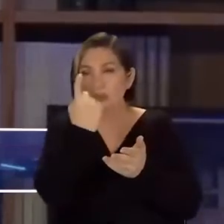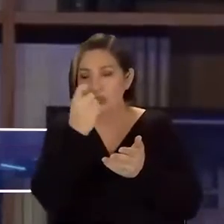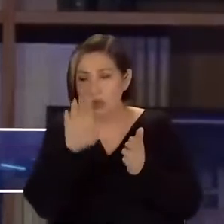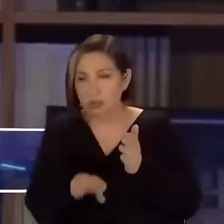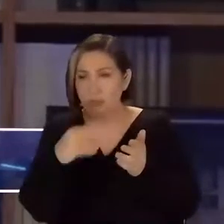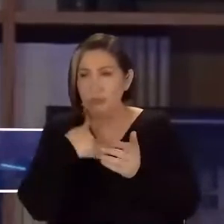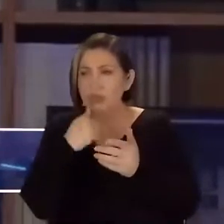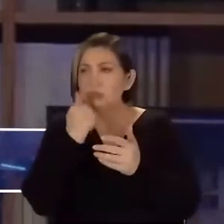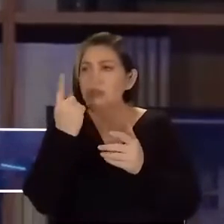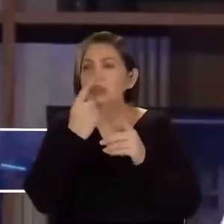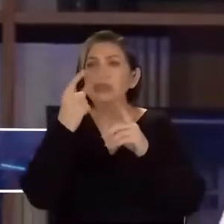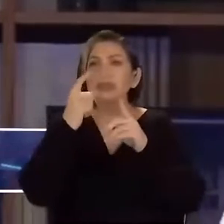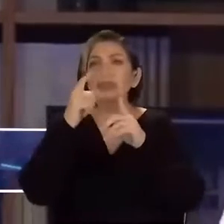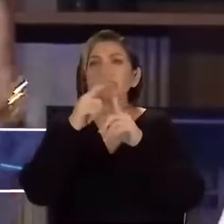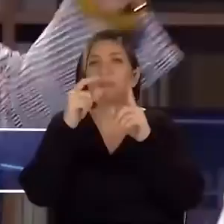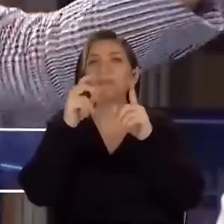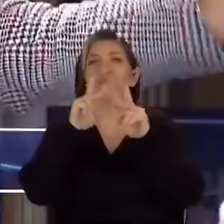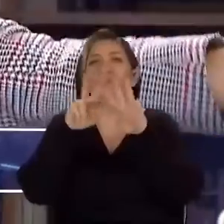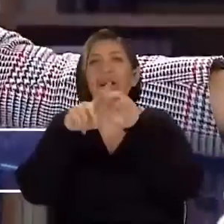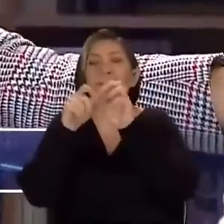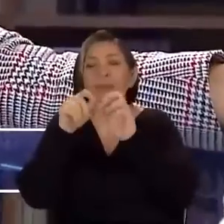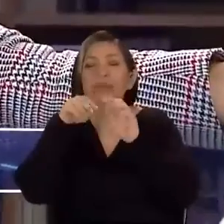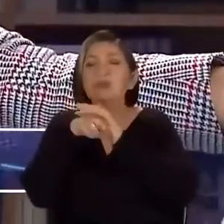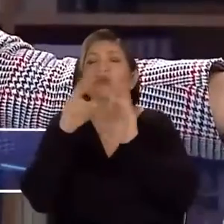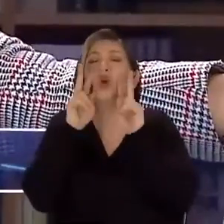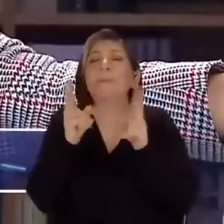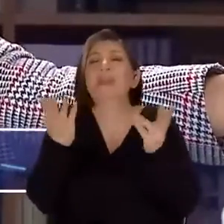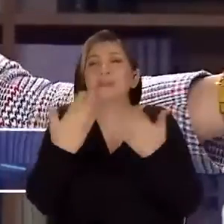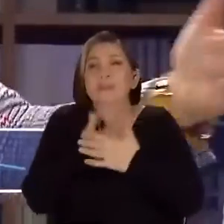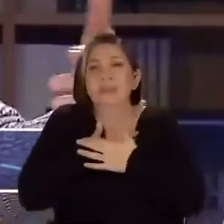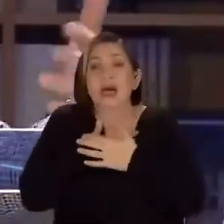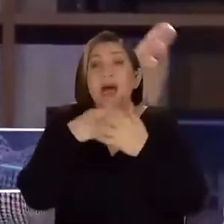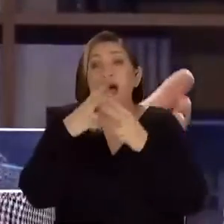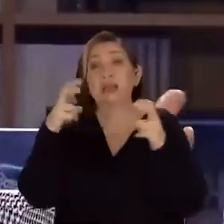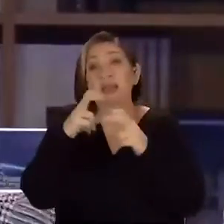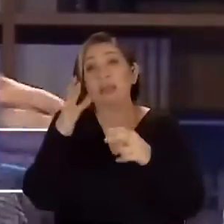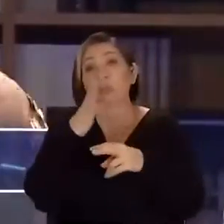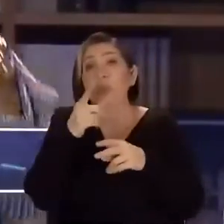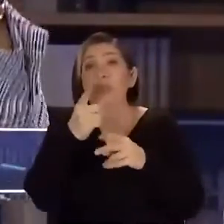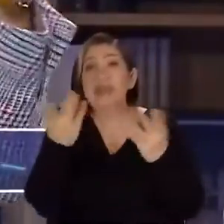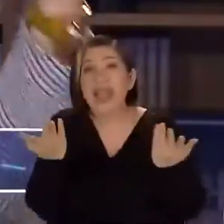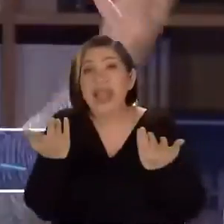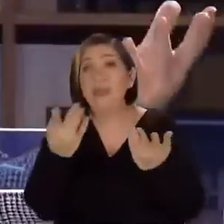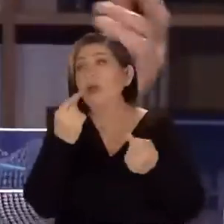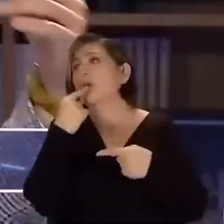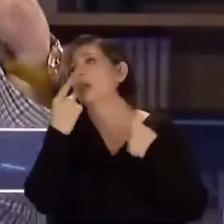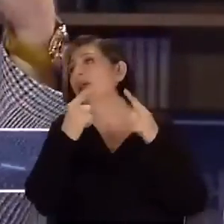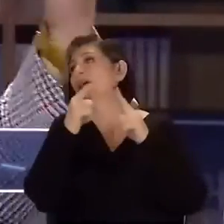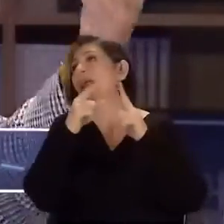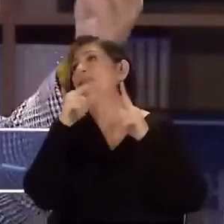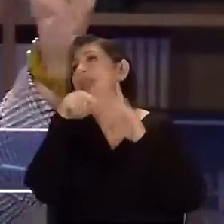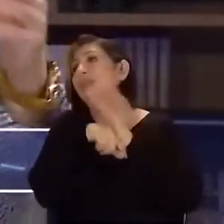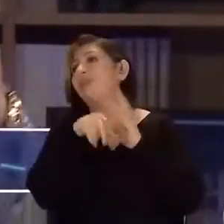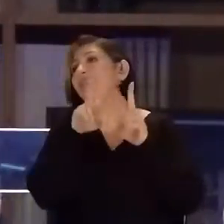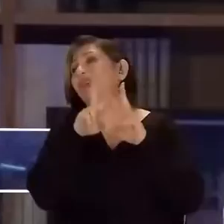değilim. Hiçbir arkadaşımın Deep Web'e girdiğini Deep Web'de olan birisi. Araştıranlar biliyor. Deep Web neymiş? Bir konuşma Deep Web'i var.